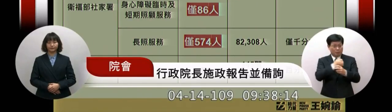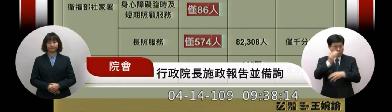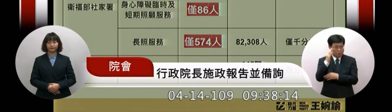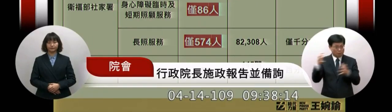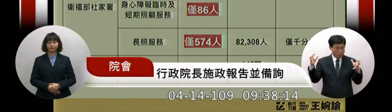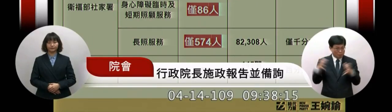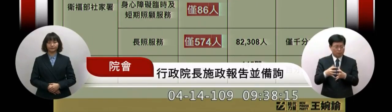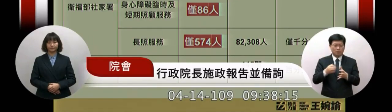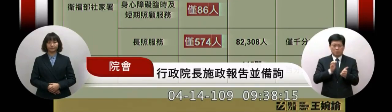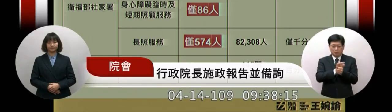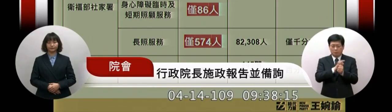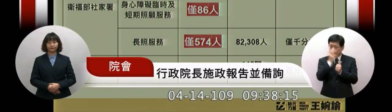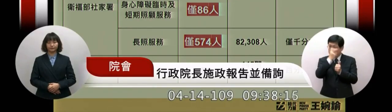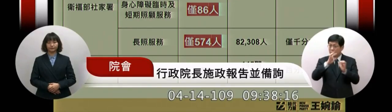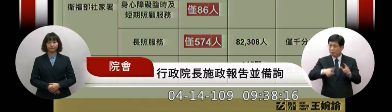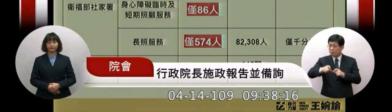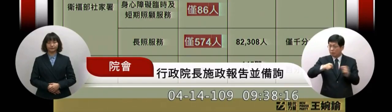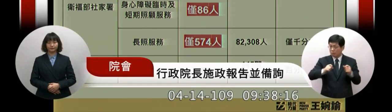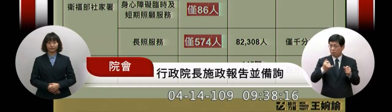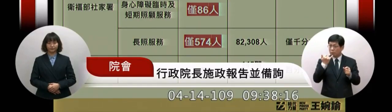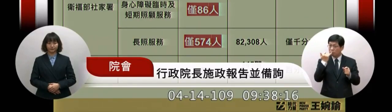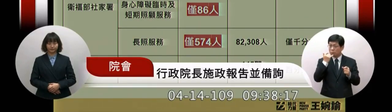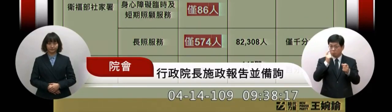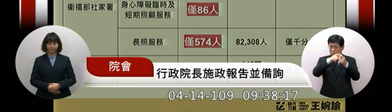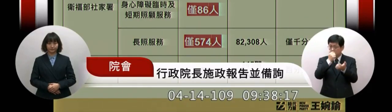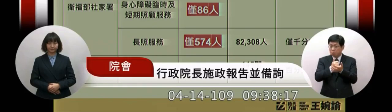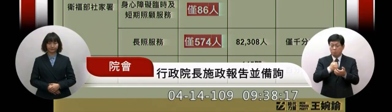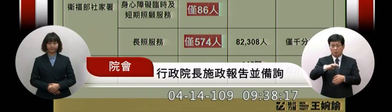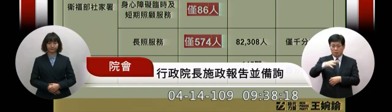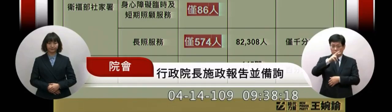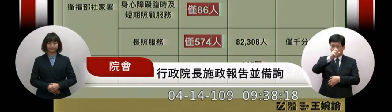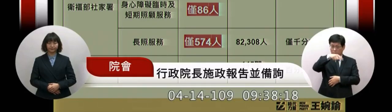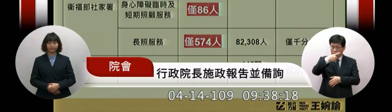审慎的检视，包括说目前的方案是不是能够达标，刚刚提到的